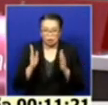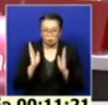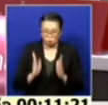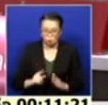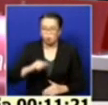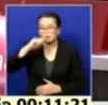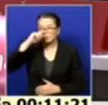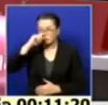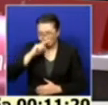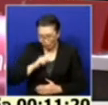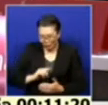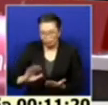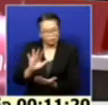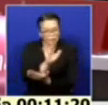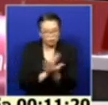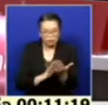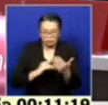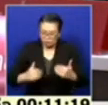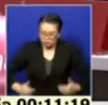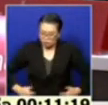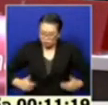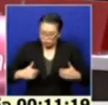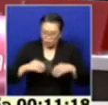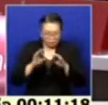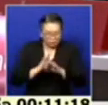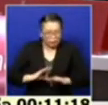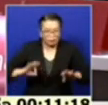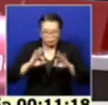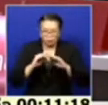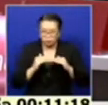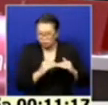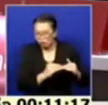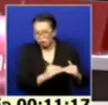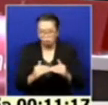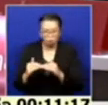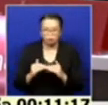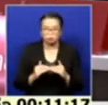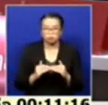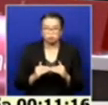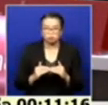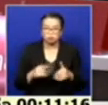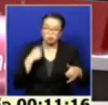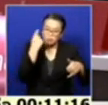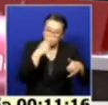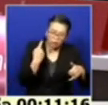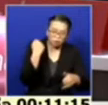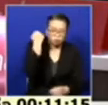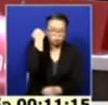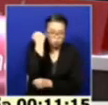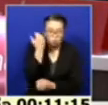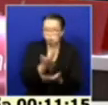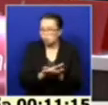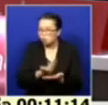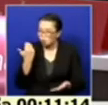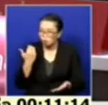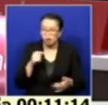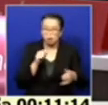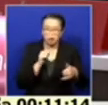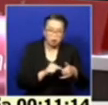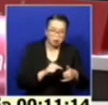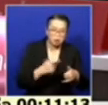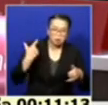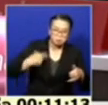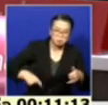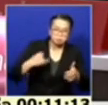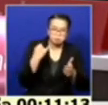ครู่เนี่ยผมไม่สบายใจเท่าไหร่ท่านบอกว่าคุณวันเฉลิมนั้นไม่สำคัญเท่าไหร่ความจริ